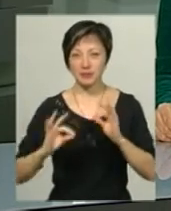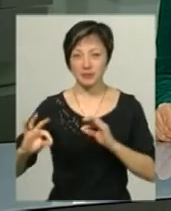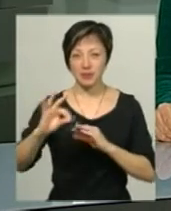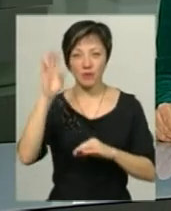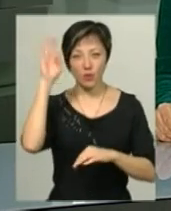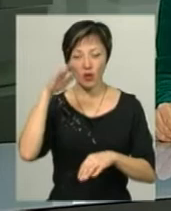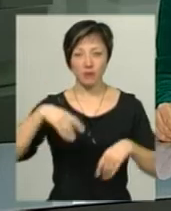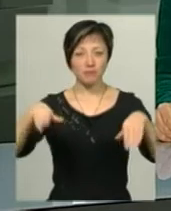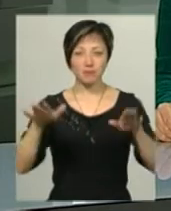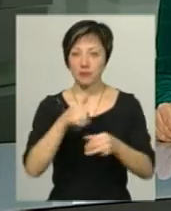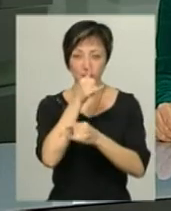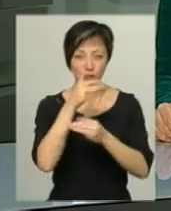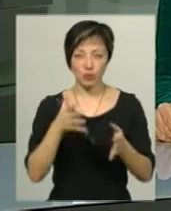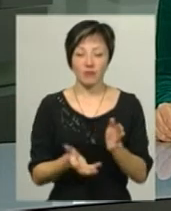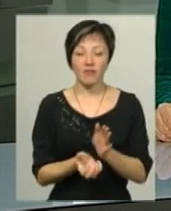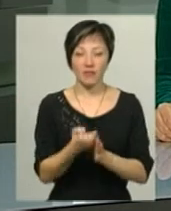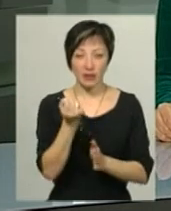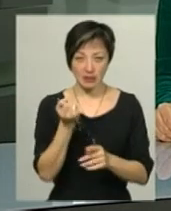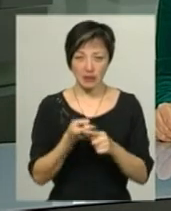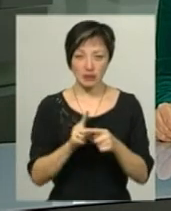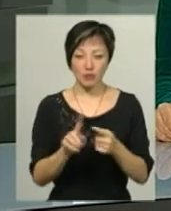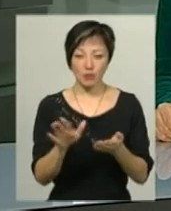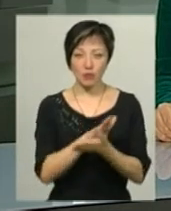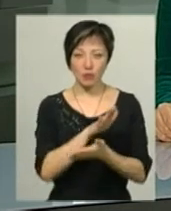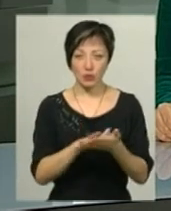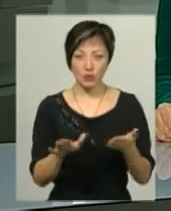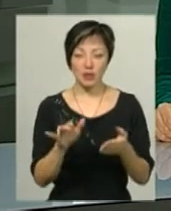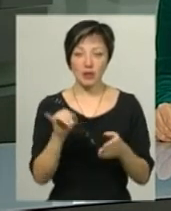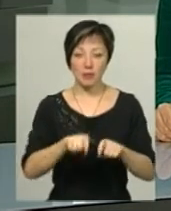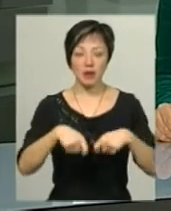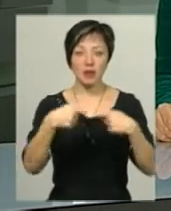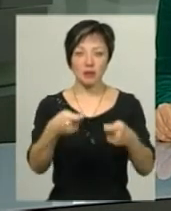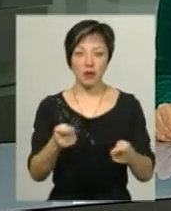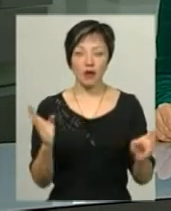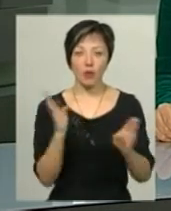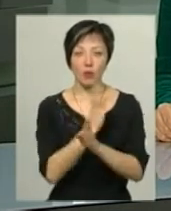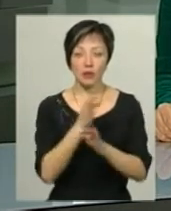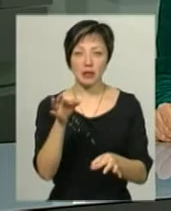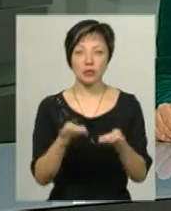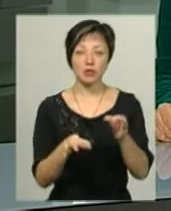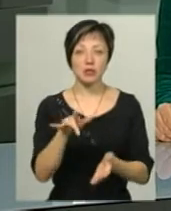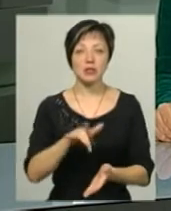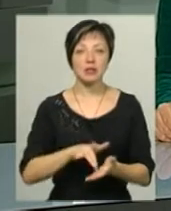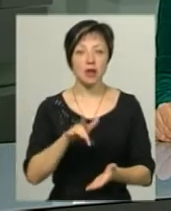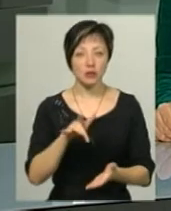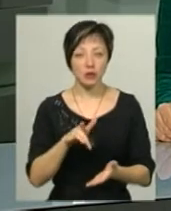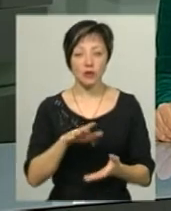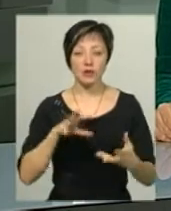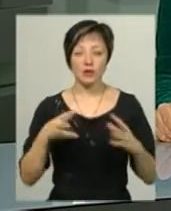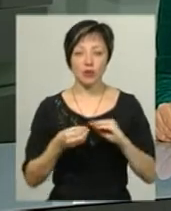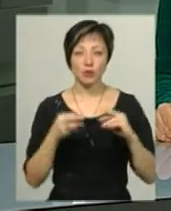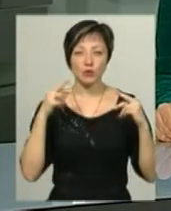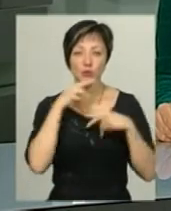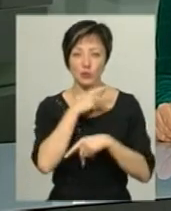змогли злетіти. Рятувальники витягли лебедів, змили з них нафтопродукти та передали їх до еколого-натуралістичного центру. Унаслідок